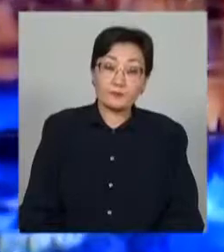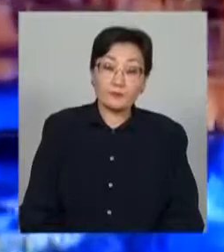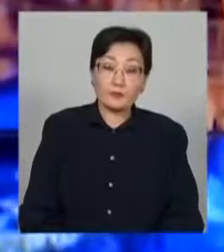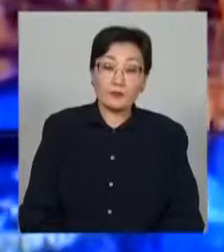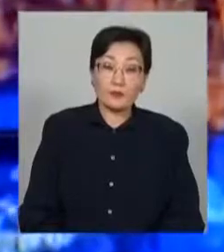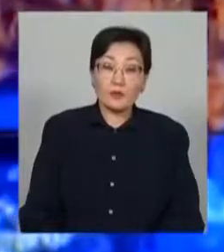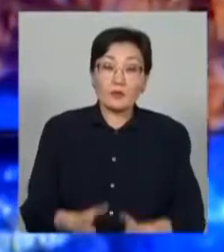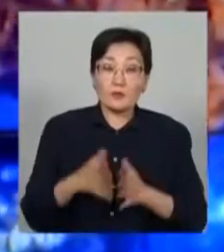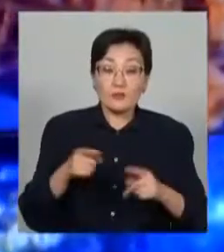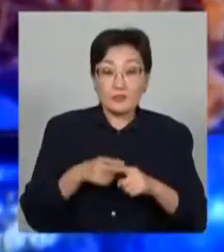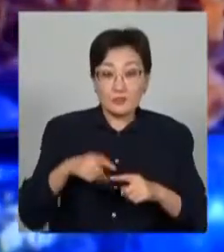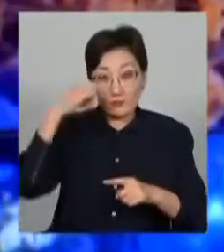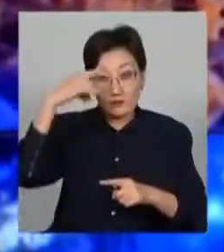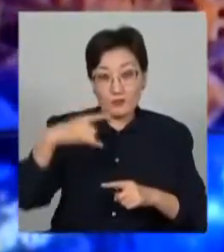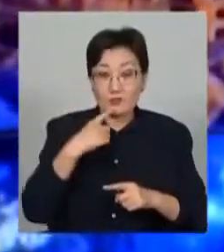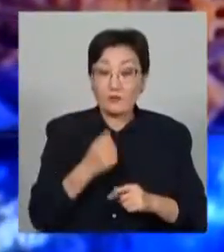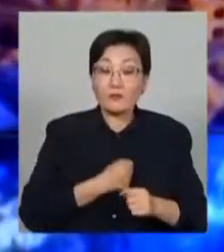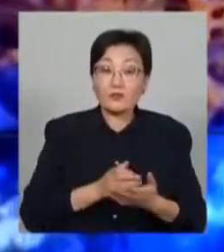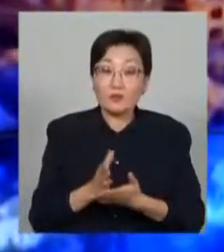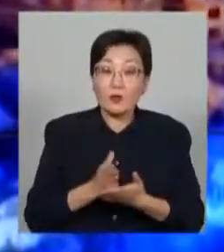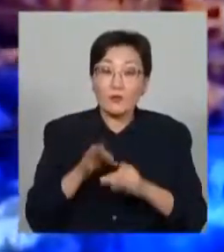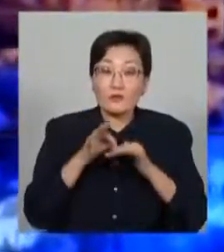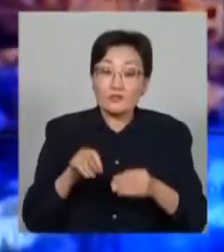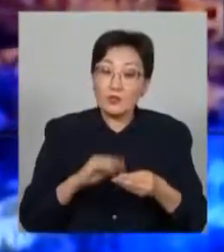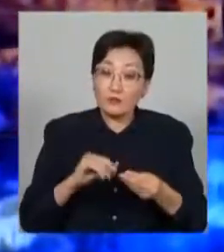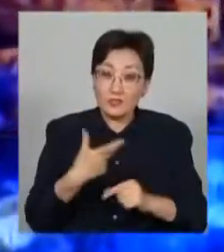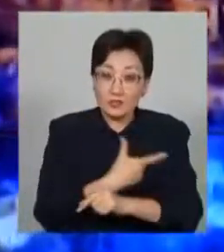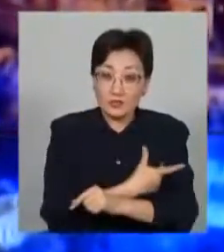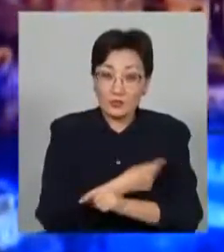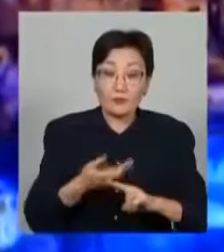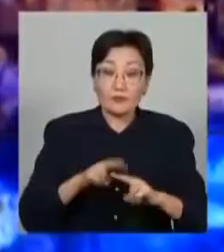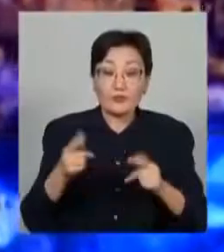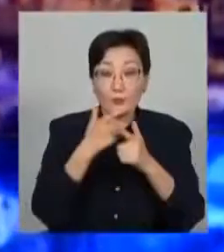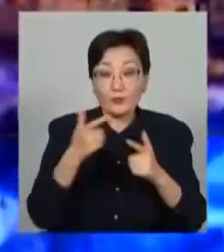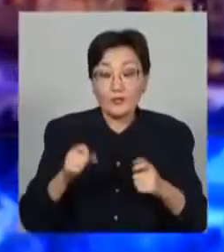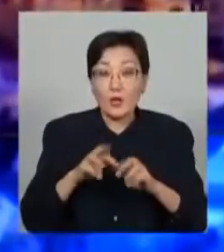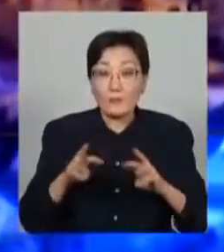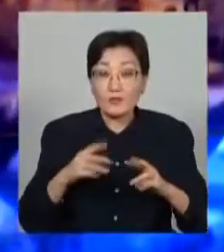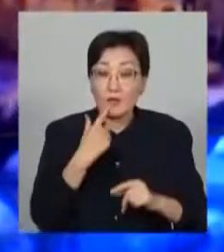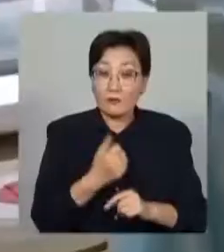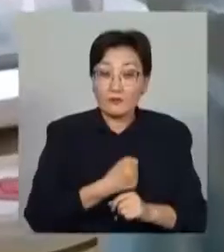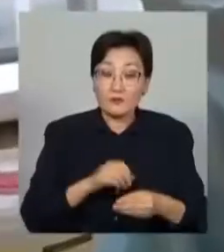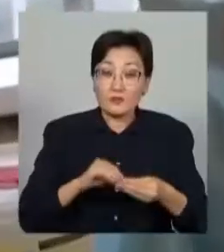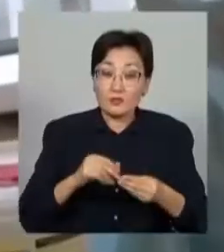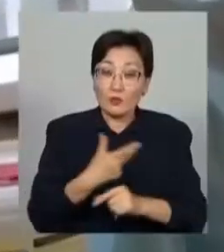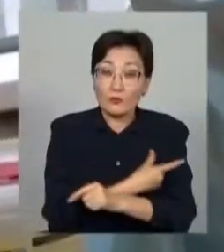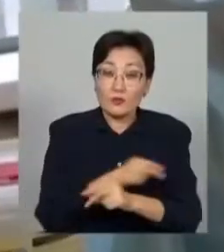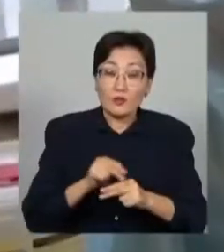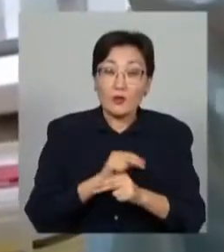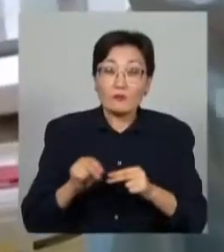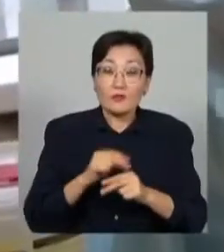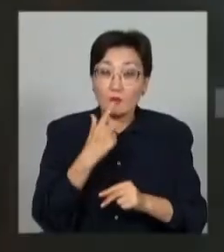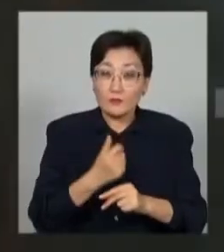более половины казахстанских военнослужащих прошли ревакцинацию об этом сообщили в минобороны повторная иммунизация выдох